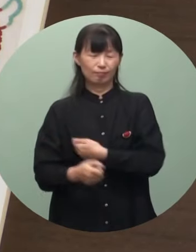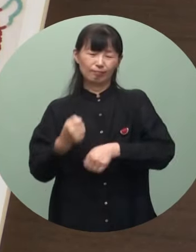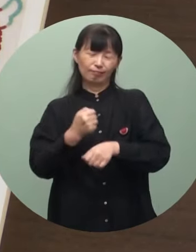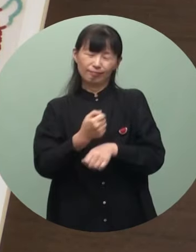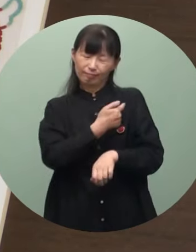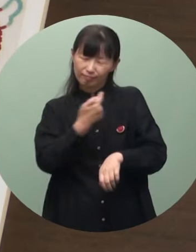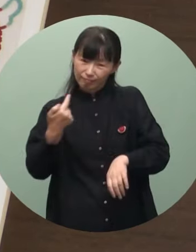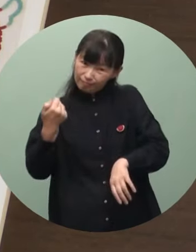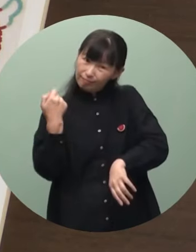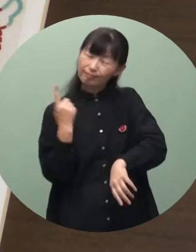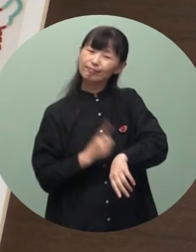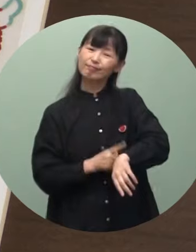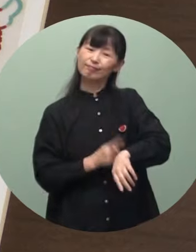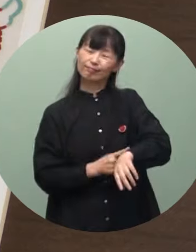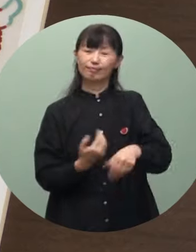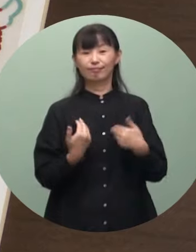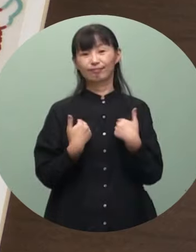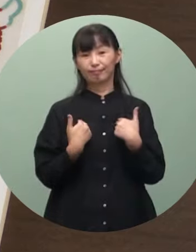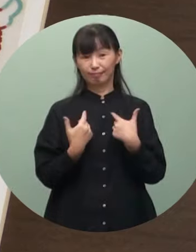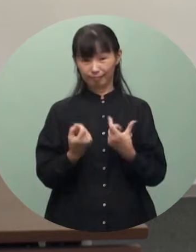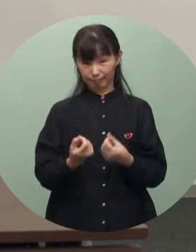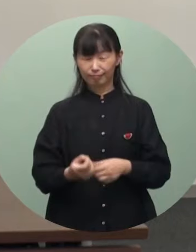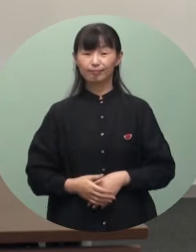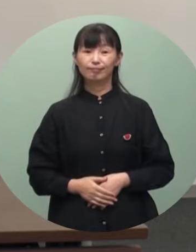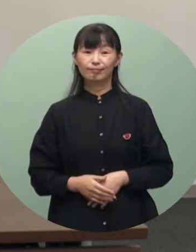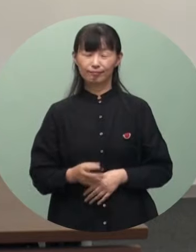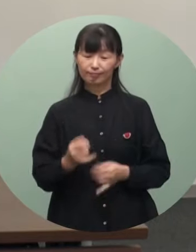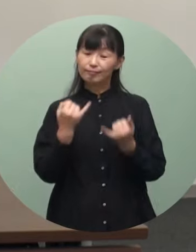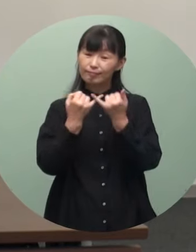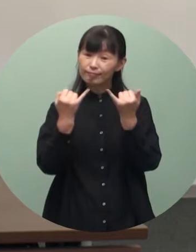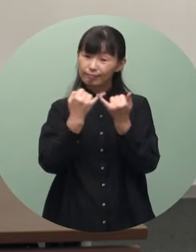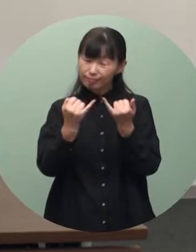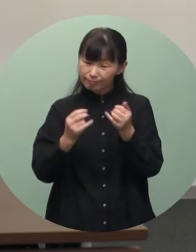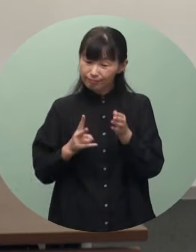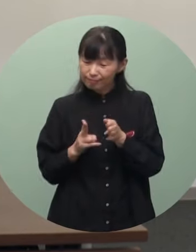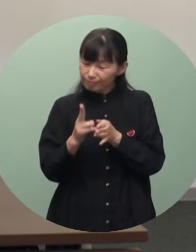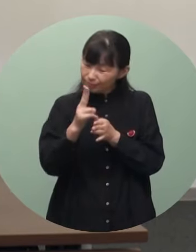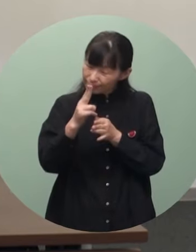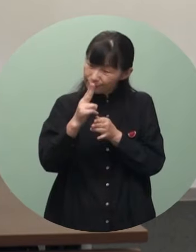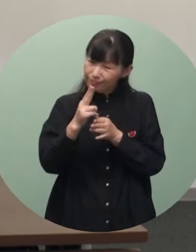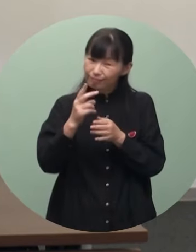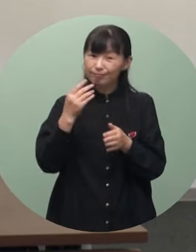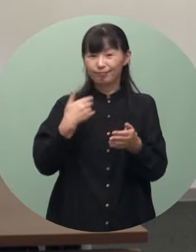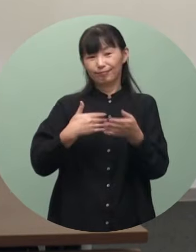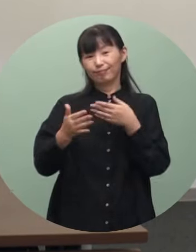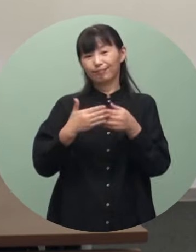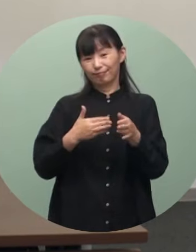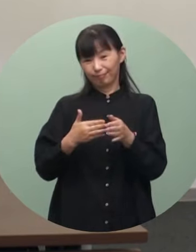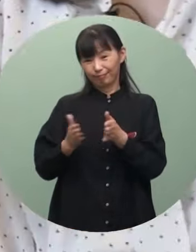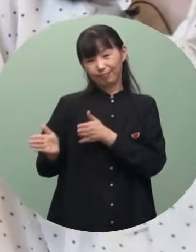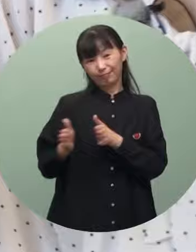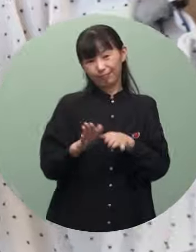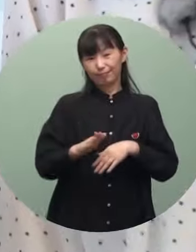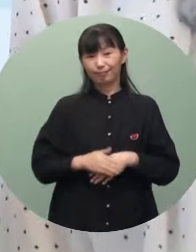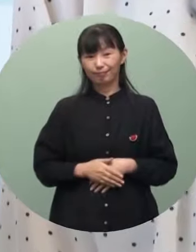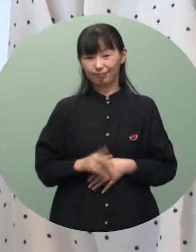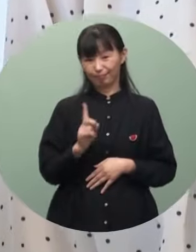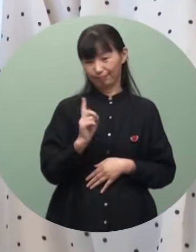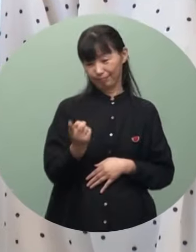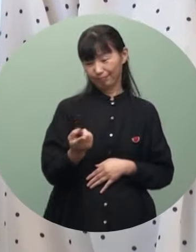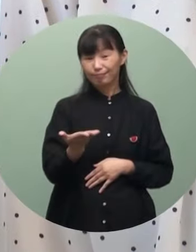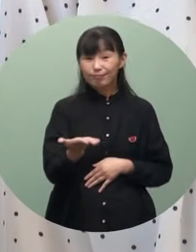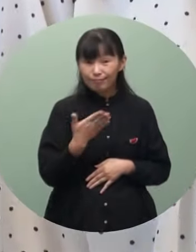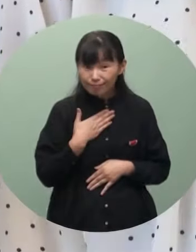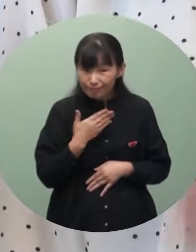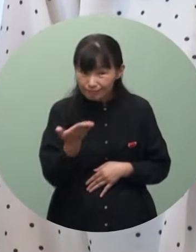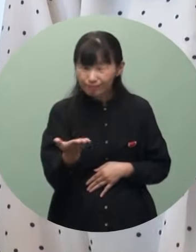当に高度な技術が必要ですね。これと似たような切り絵の体験は私のブースで用意しました。何なのか想